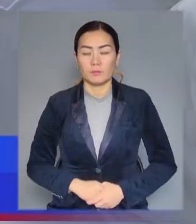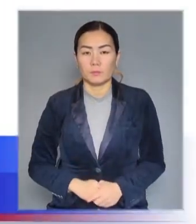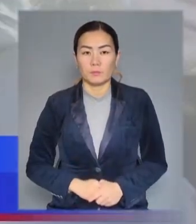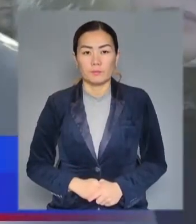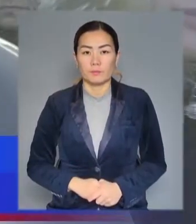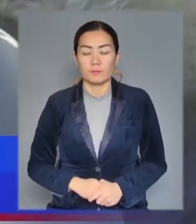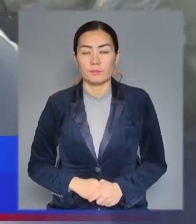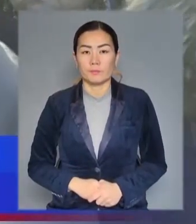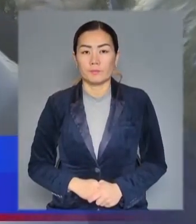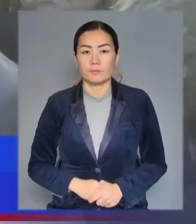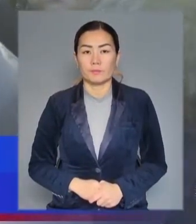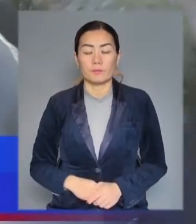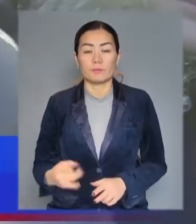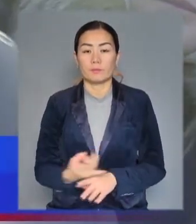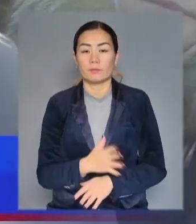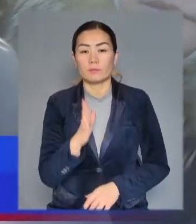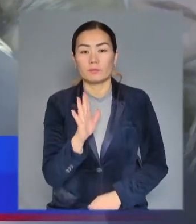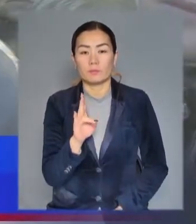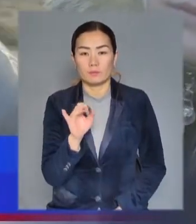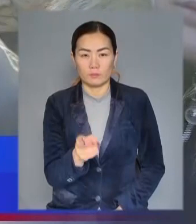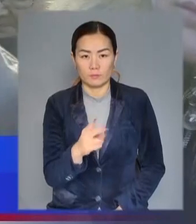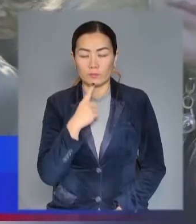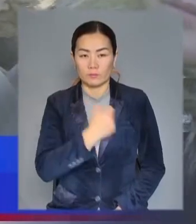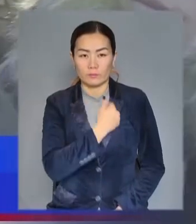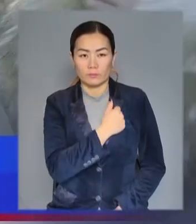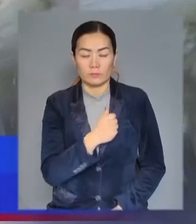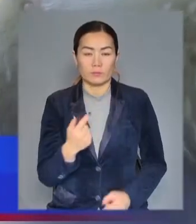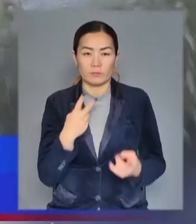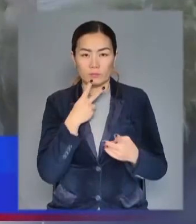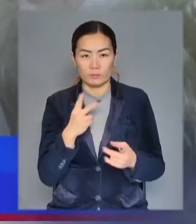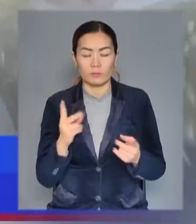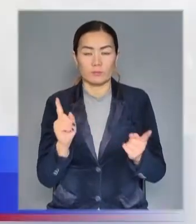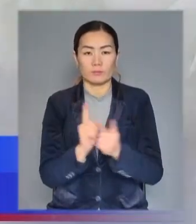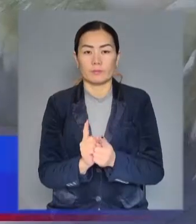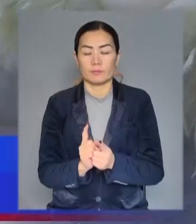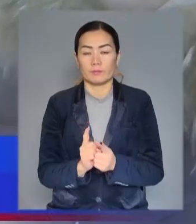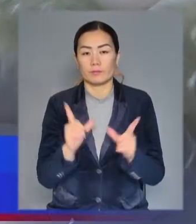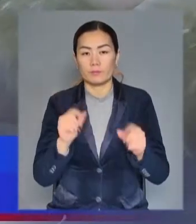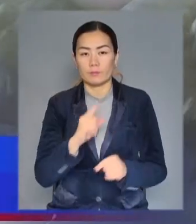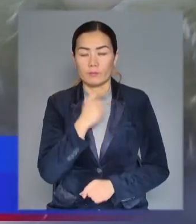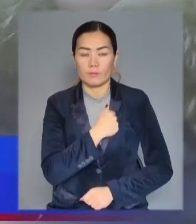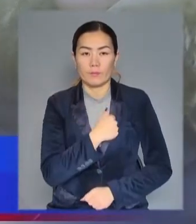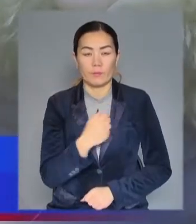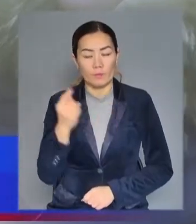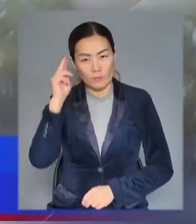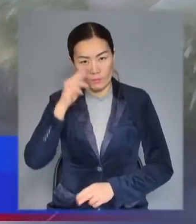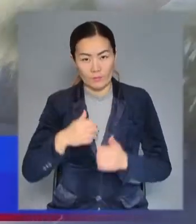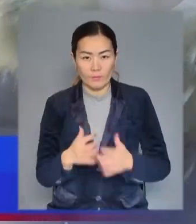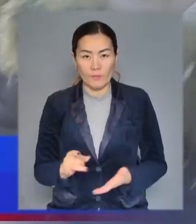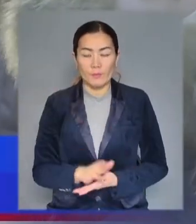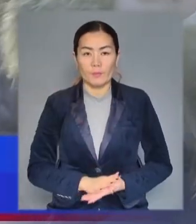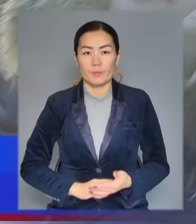болсын. Тұңғыш немерем Ақатты отан алдында борышын өтеуге шығарып салып беріп отырмыз. Биыл оқуын бітірді, дипломын